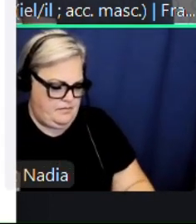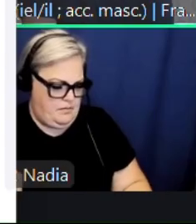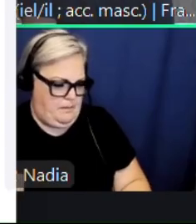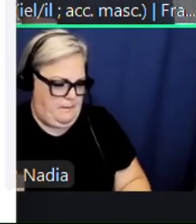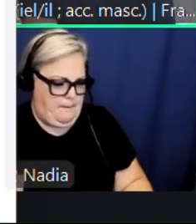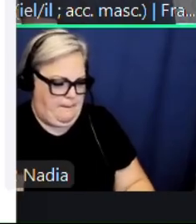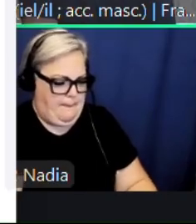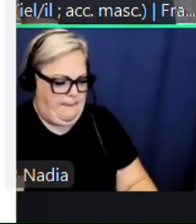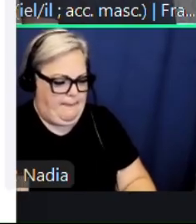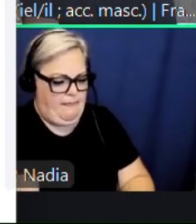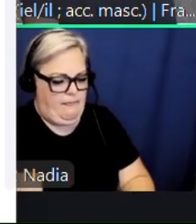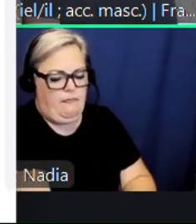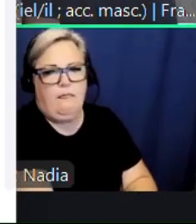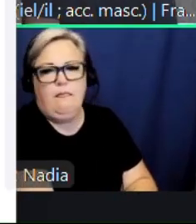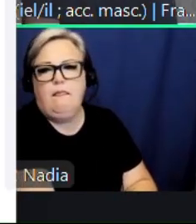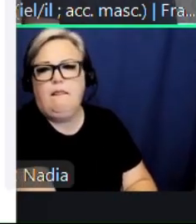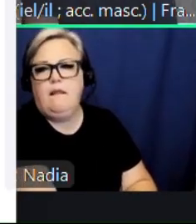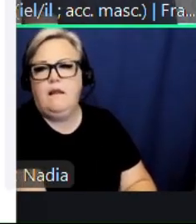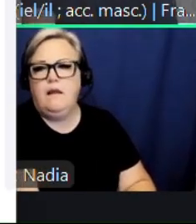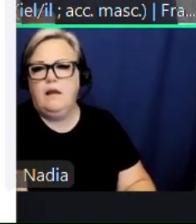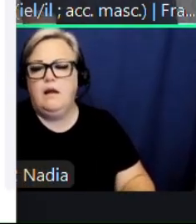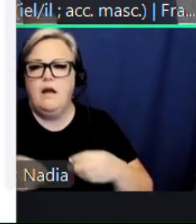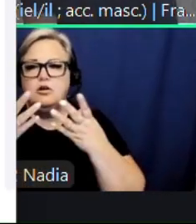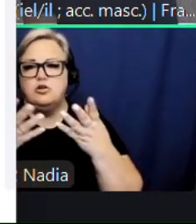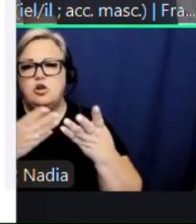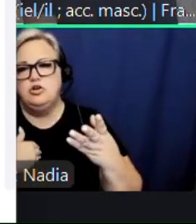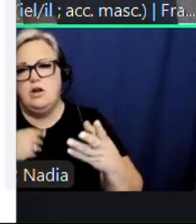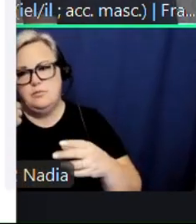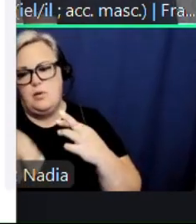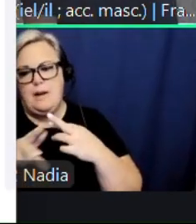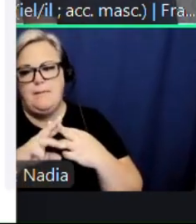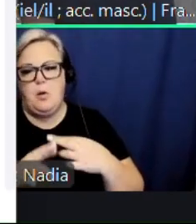On va vous laisser un instant pour répondre à ça.